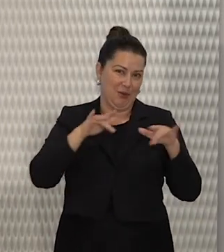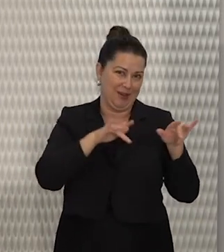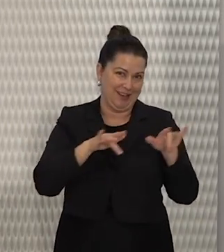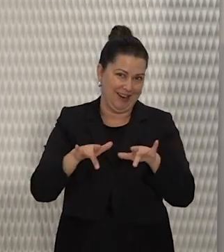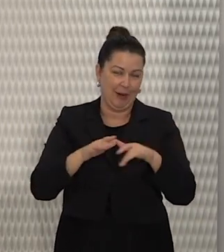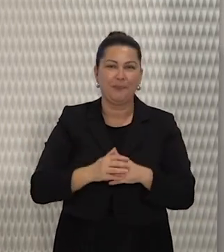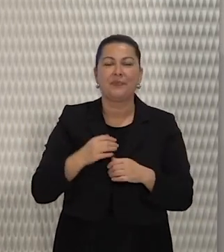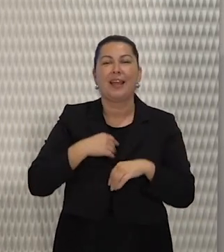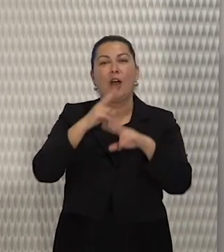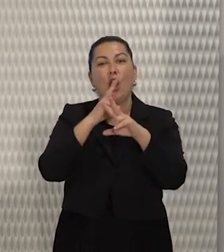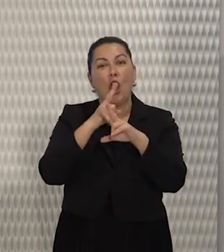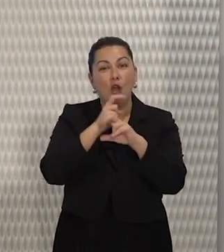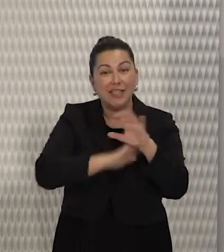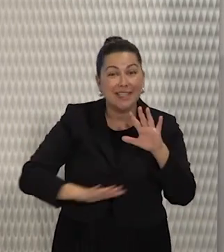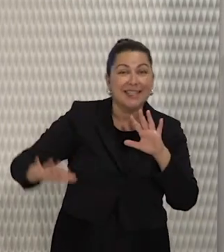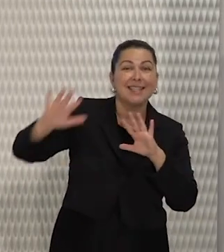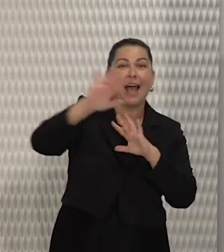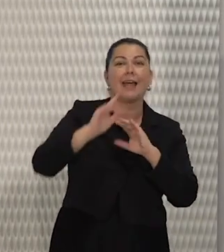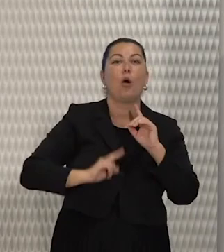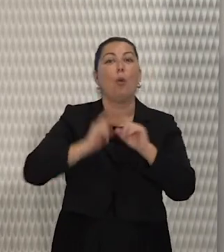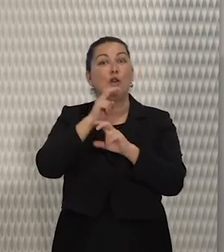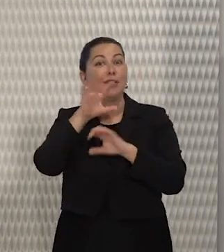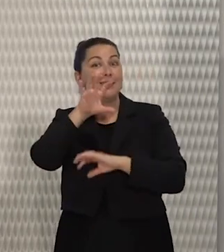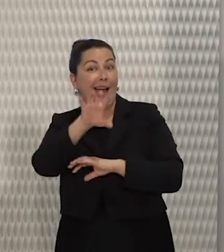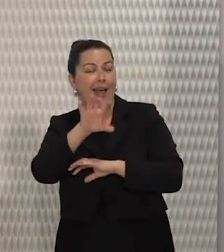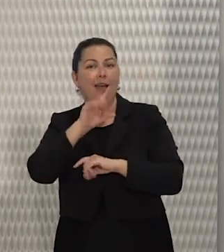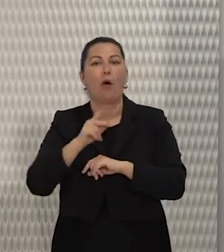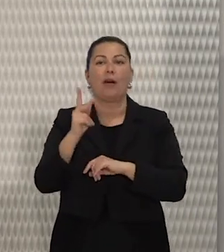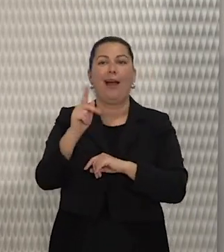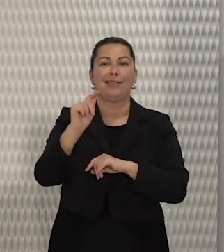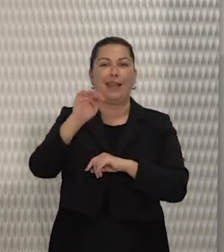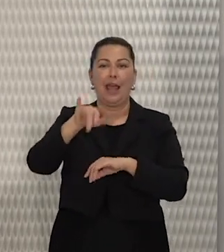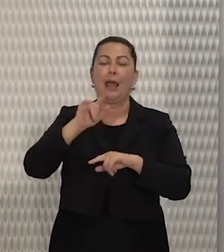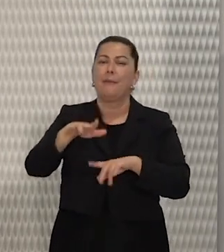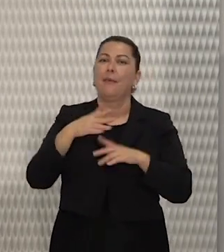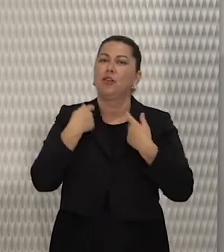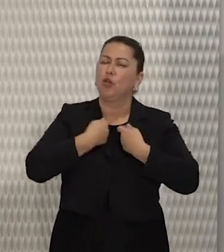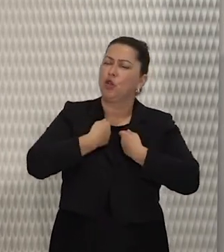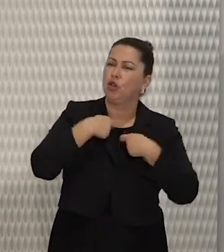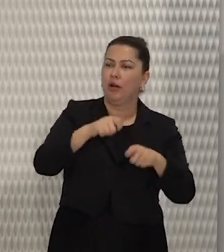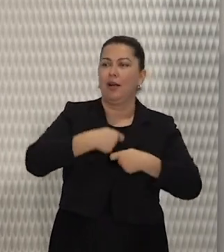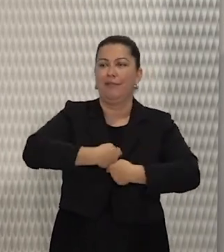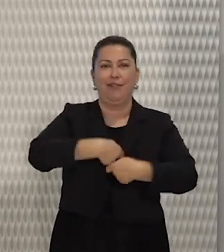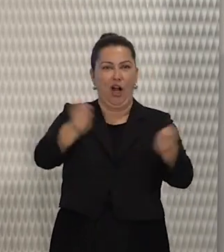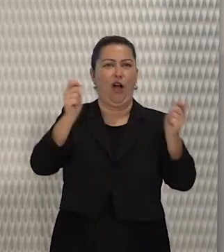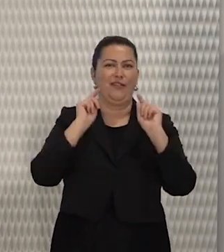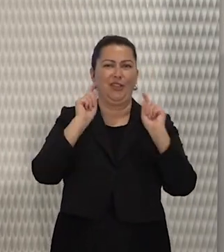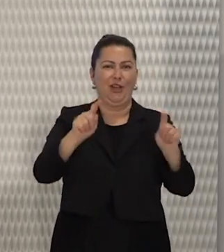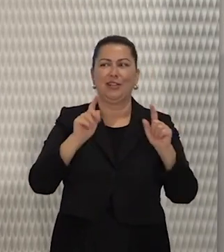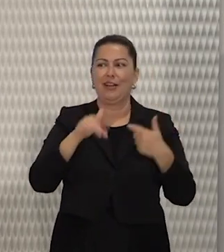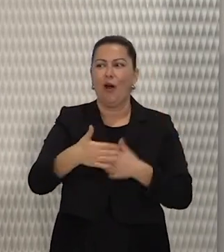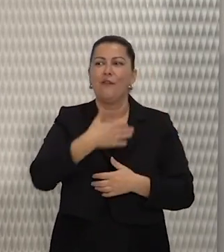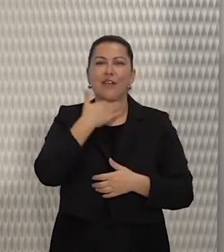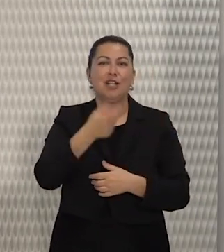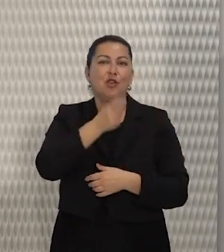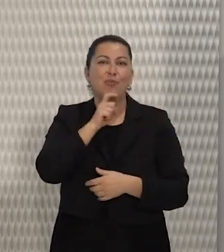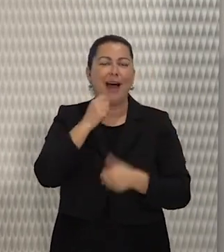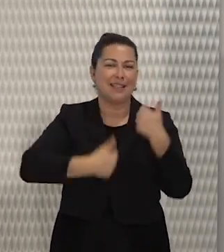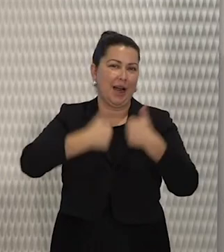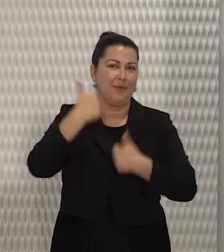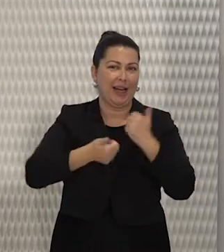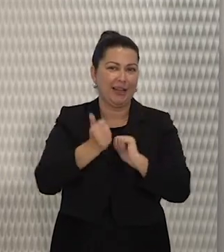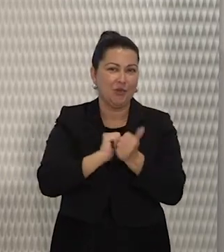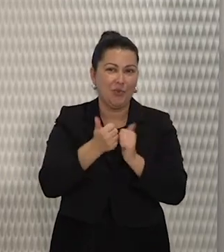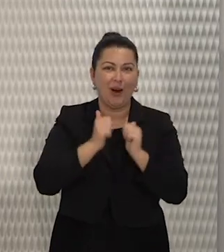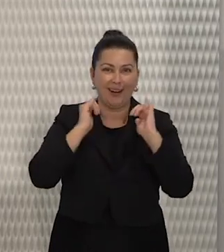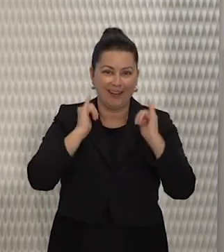Österreich, Oberösterreich und KTM natürlich so teuer, wie es geht, da draußen verkaufen. Wir haben einfach Spaß am Rennsport, aber wir